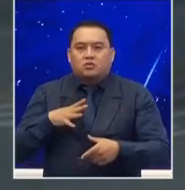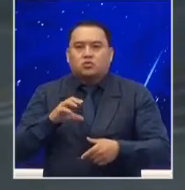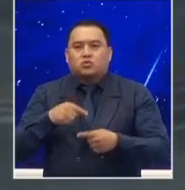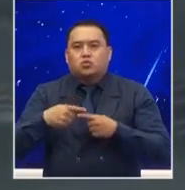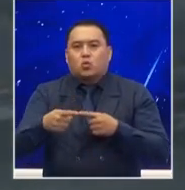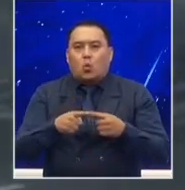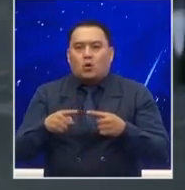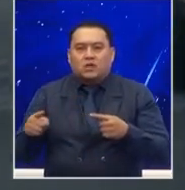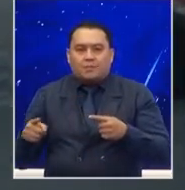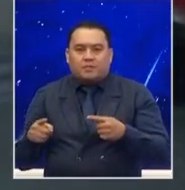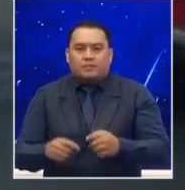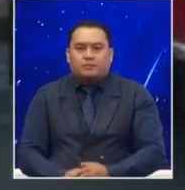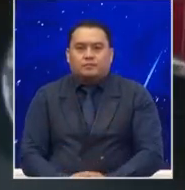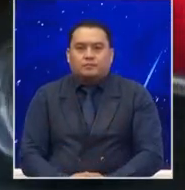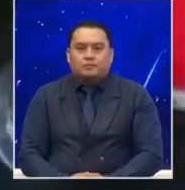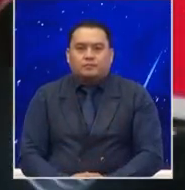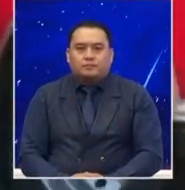социального дистанцирования.